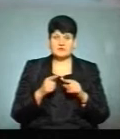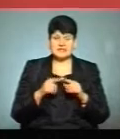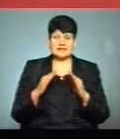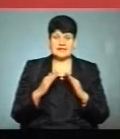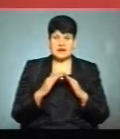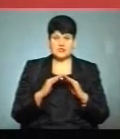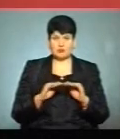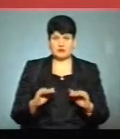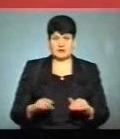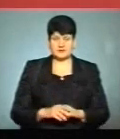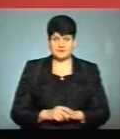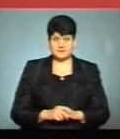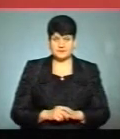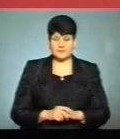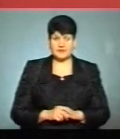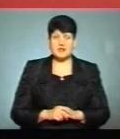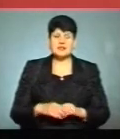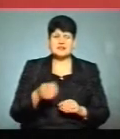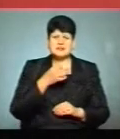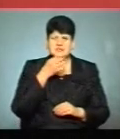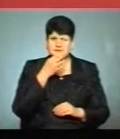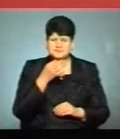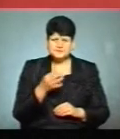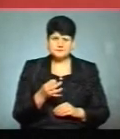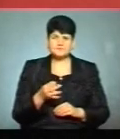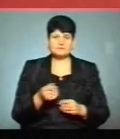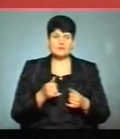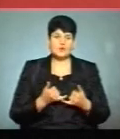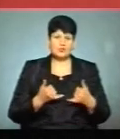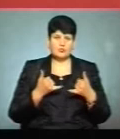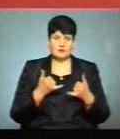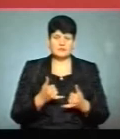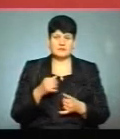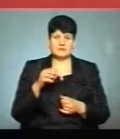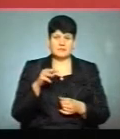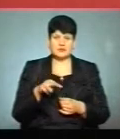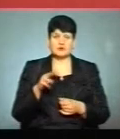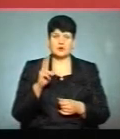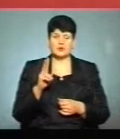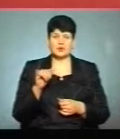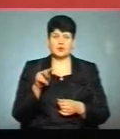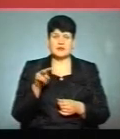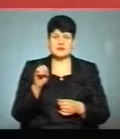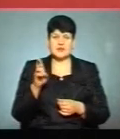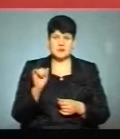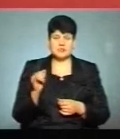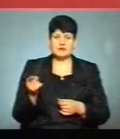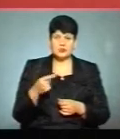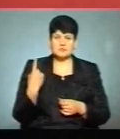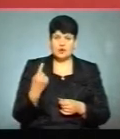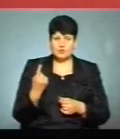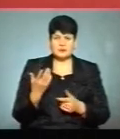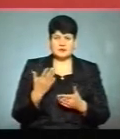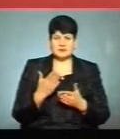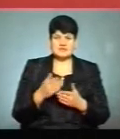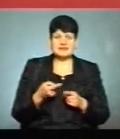будинків. Як повідомив уповноважений президент з прав дитини Микола Кулеба, Тернопільська область належить до регіонів,